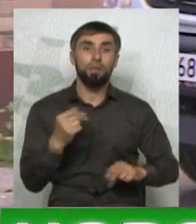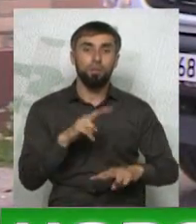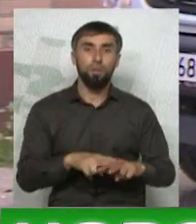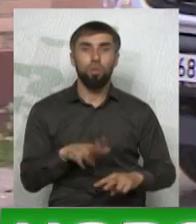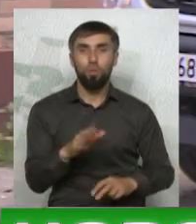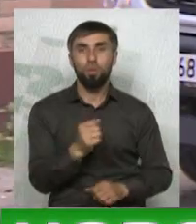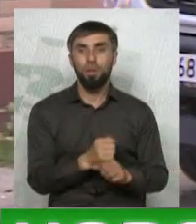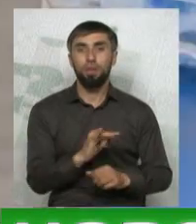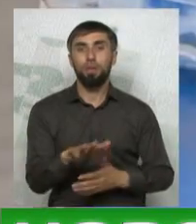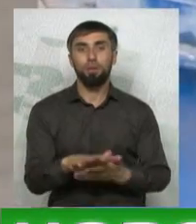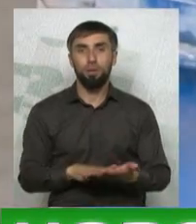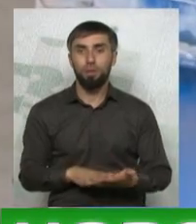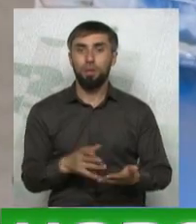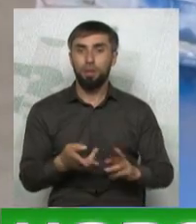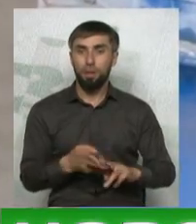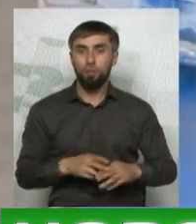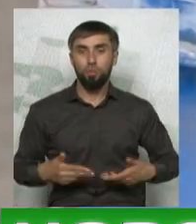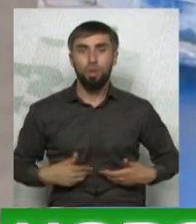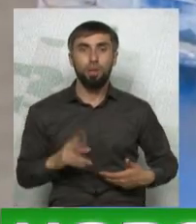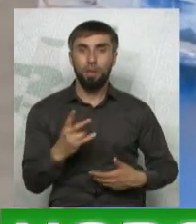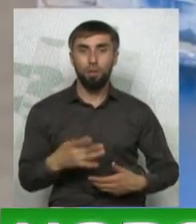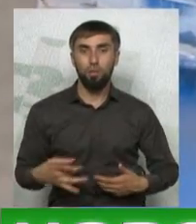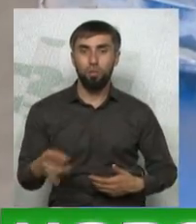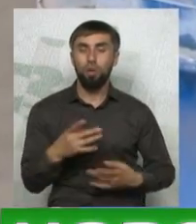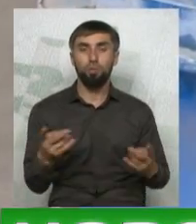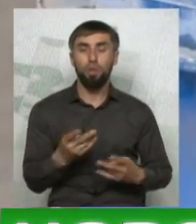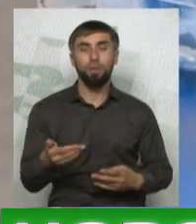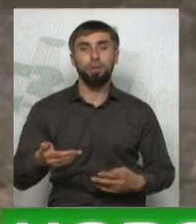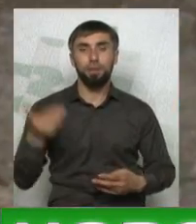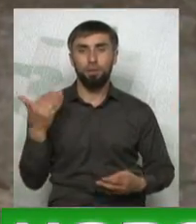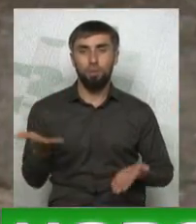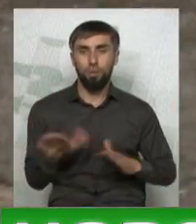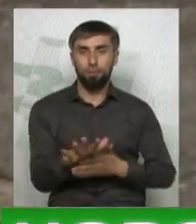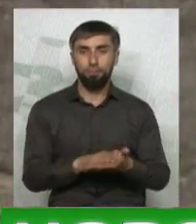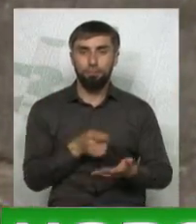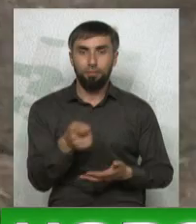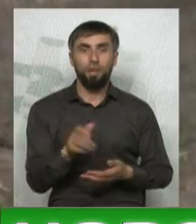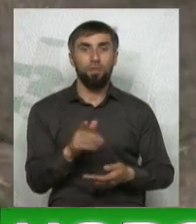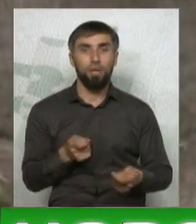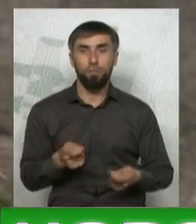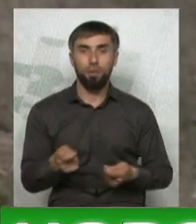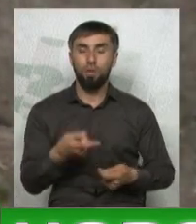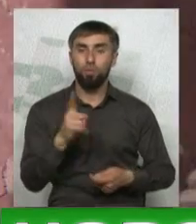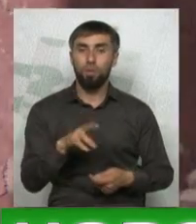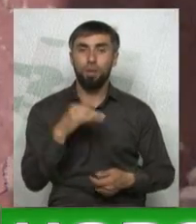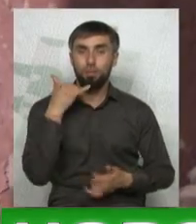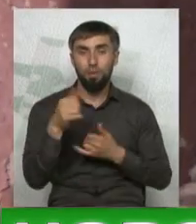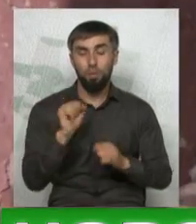будут осуществлять и дальше. Для этого жителям Назрановского района нужно заранее оставлять заявки в муниципалитетах. Номера для